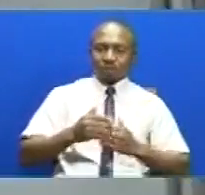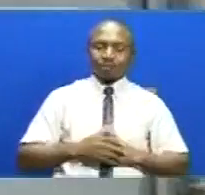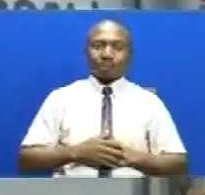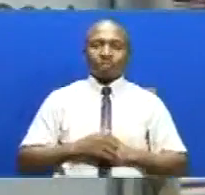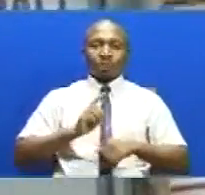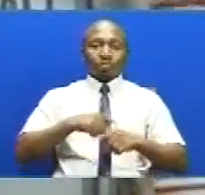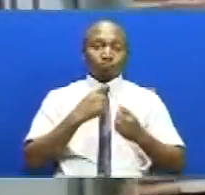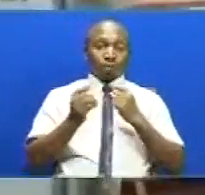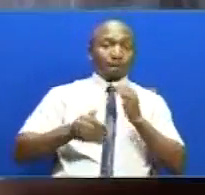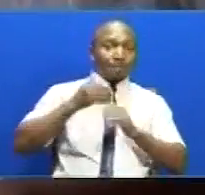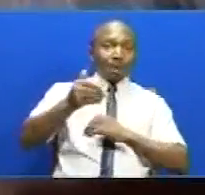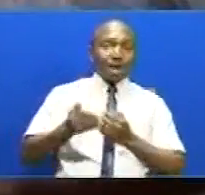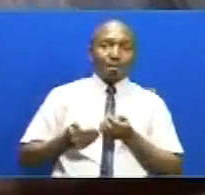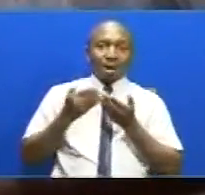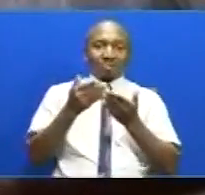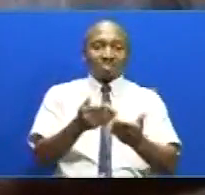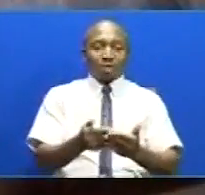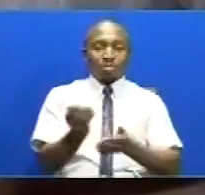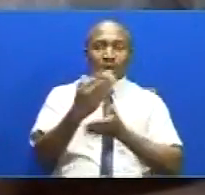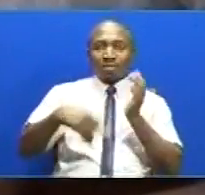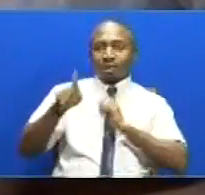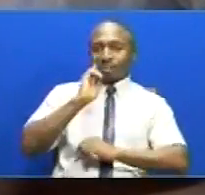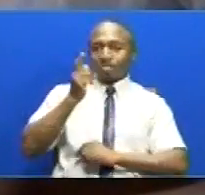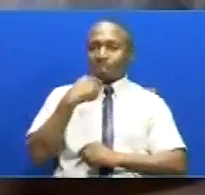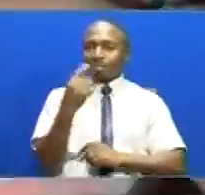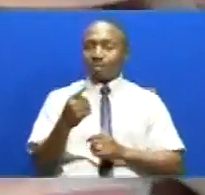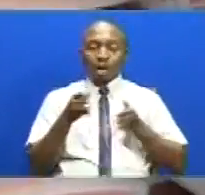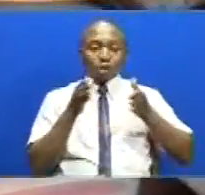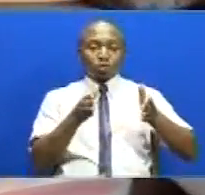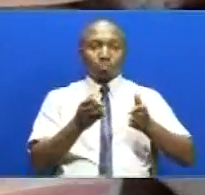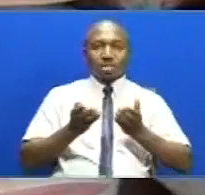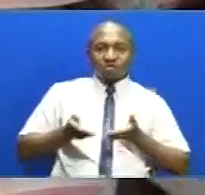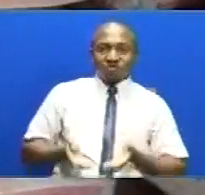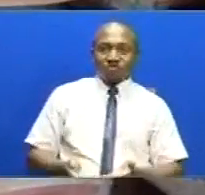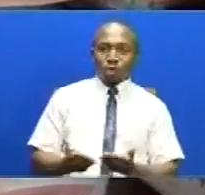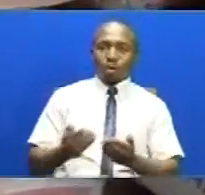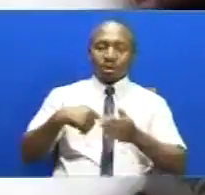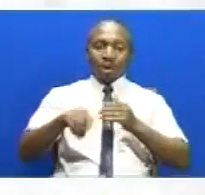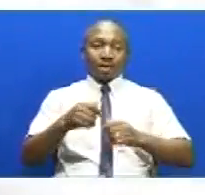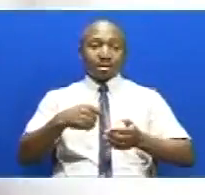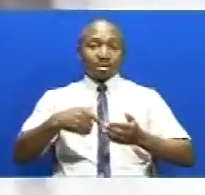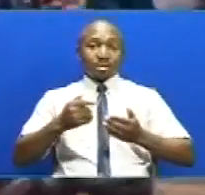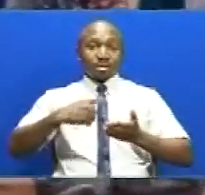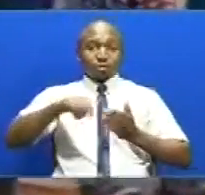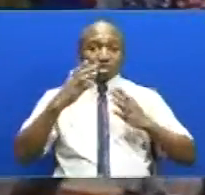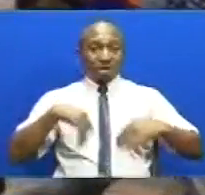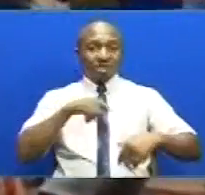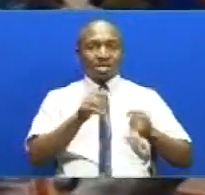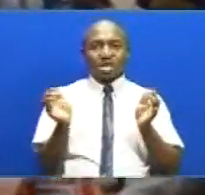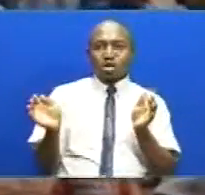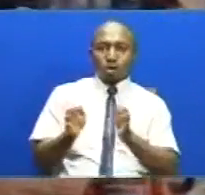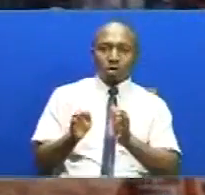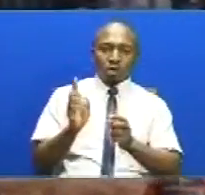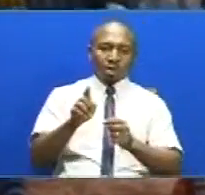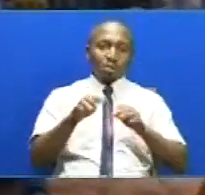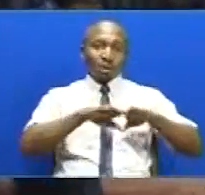Kumza baada ya makabidhiano hayo, baadhi ya kina mama wamesema chumba cha kujifungulia katika zahanati hiyo ya Chala ni finyo na kuna